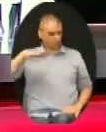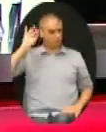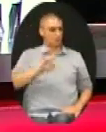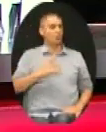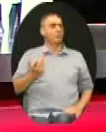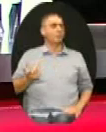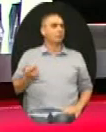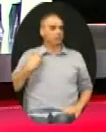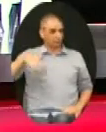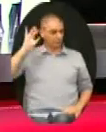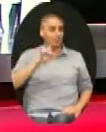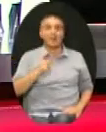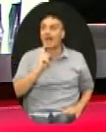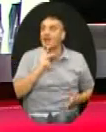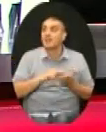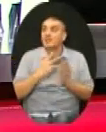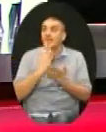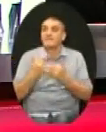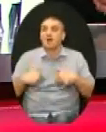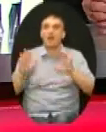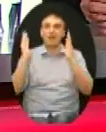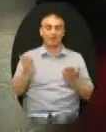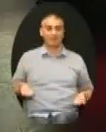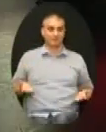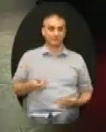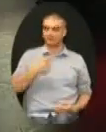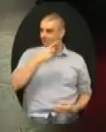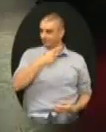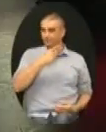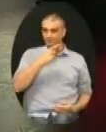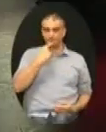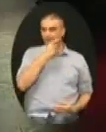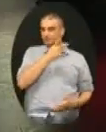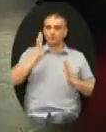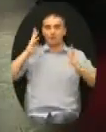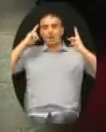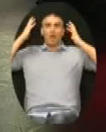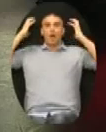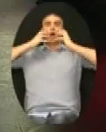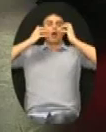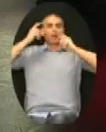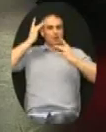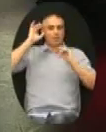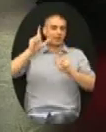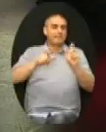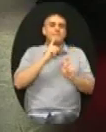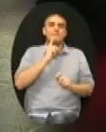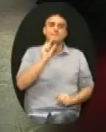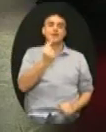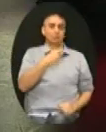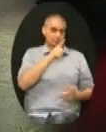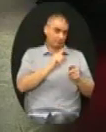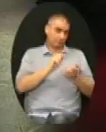נגד. הצברנו נגד. אבל המתווה יצא לפועל. אתם, שאתם כל כך חרדים לזכויות המיעוט, כי אתם